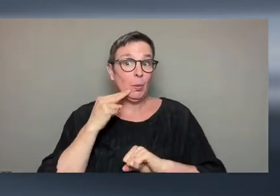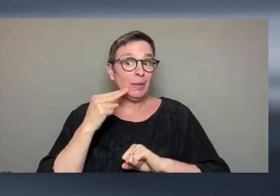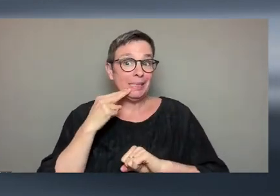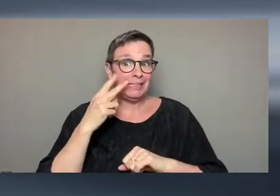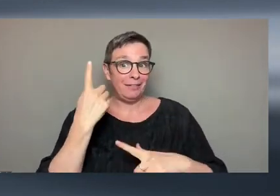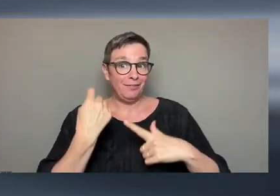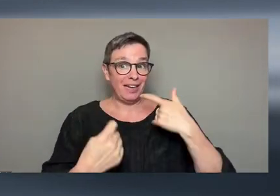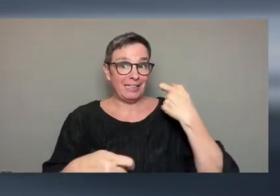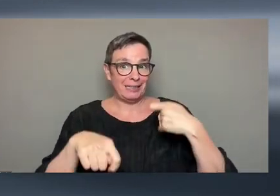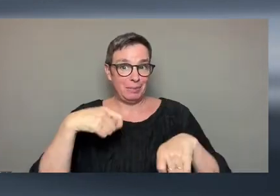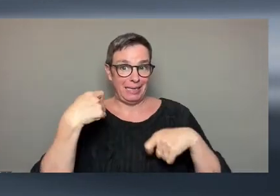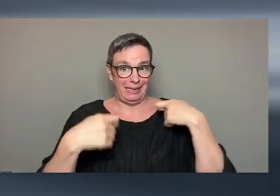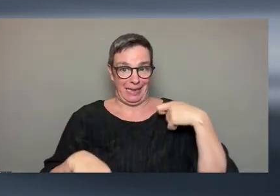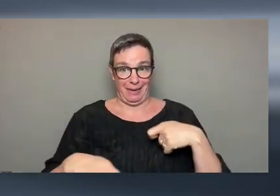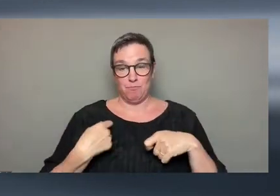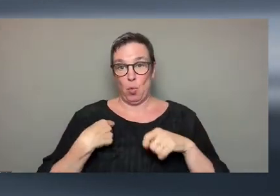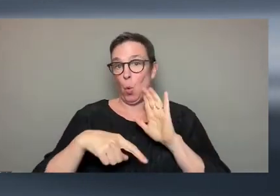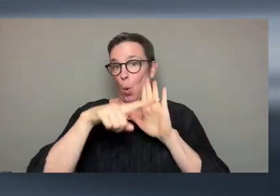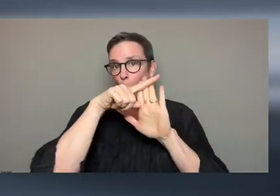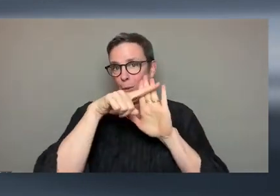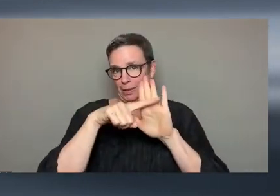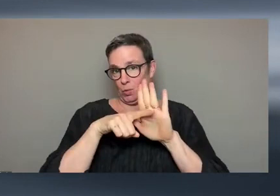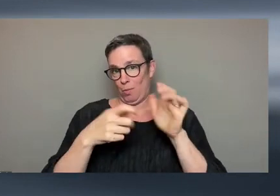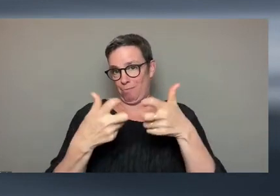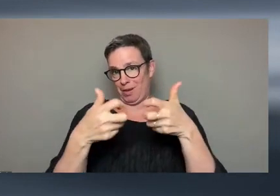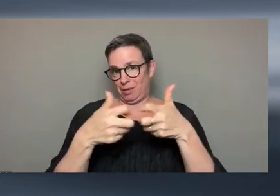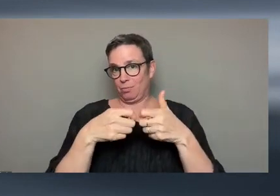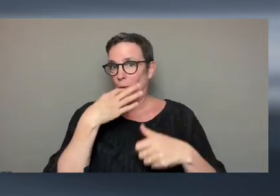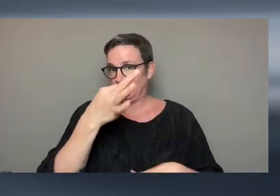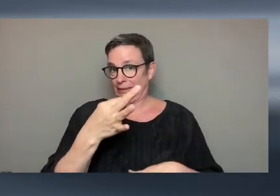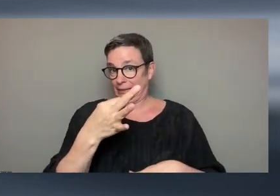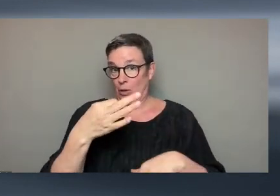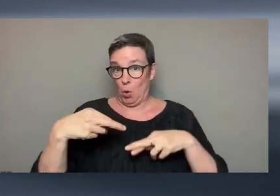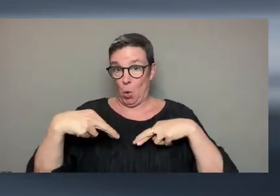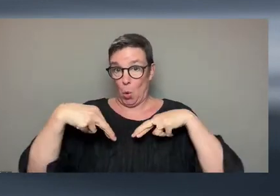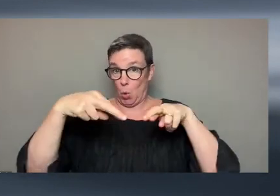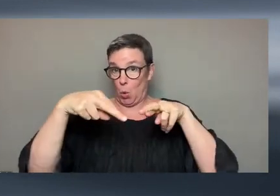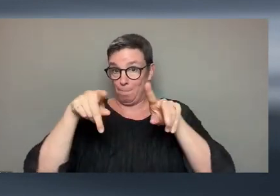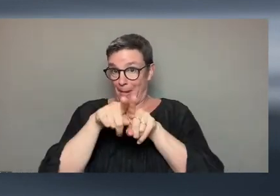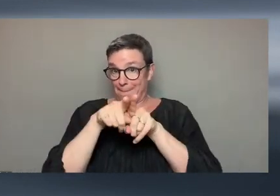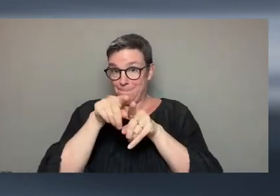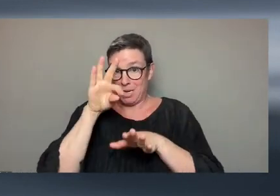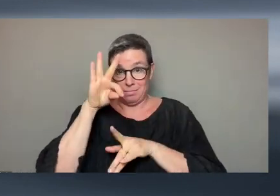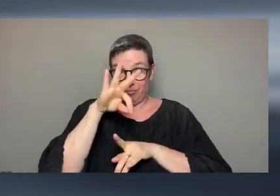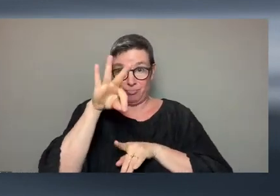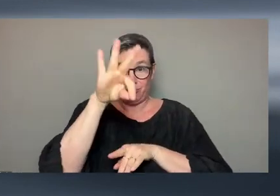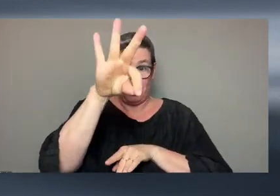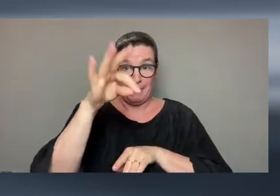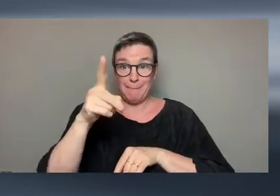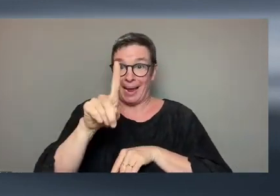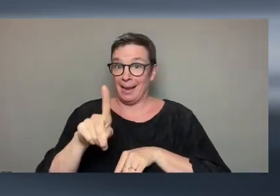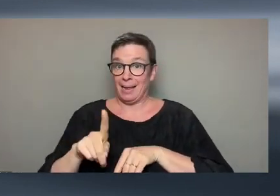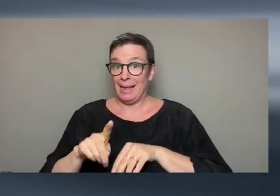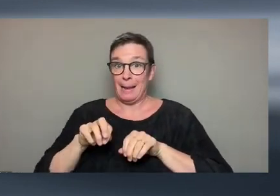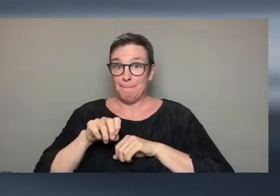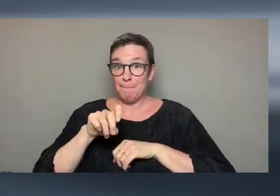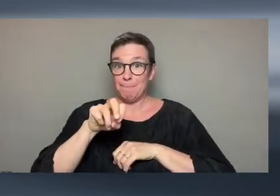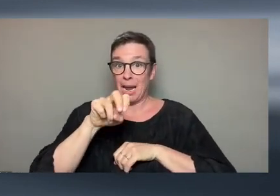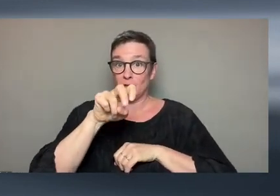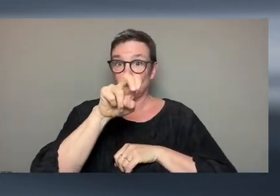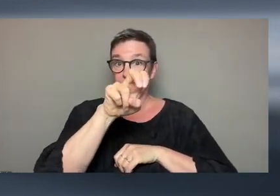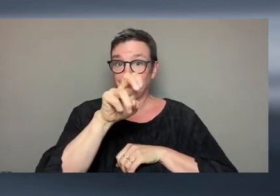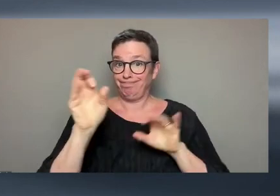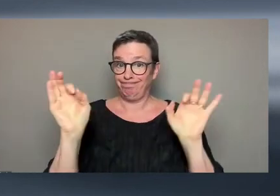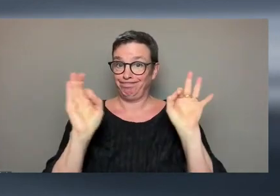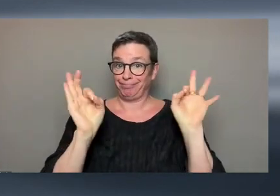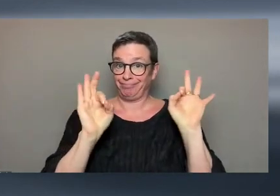flexibilité pour y mettre des conditions. Lui dire, je veux la même route, mais cette fois-ci sans marche. La première chose que l'on constate, c'est